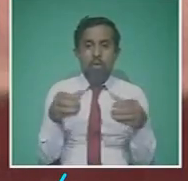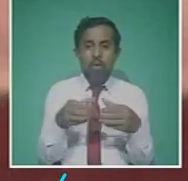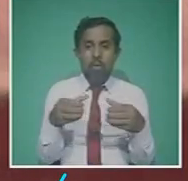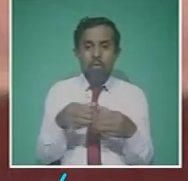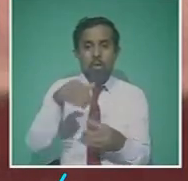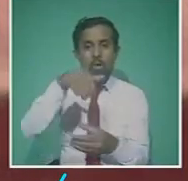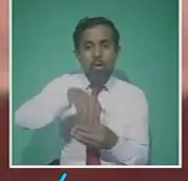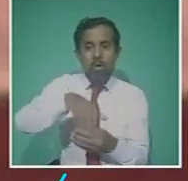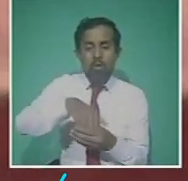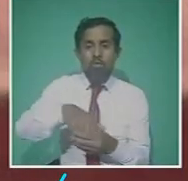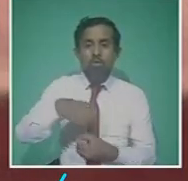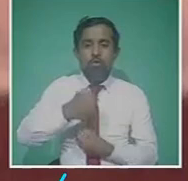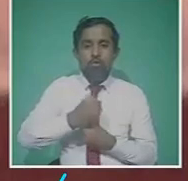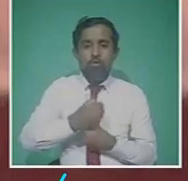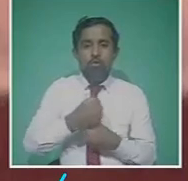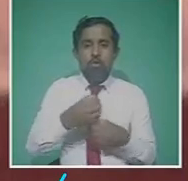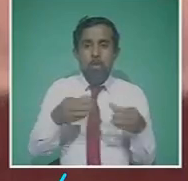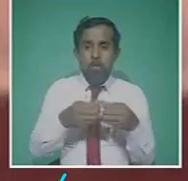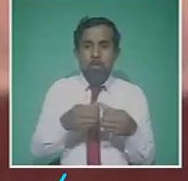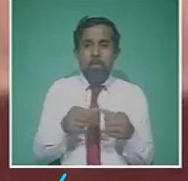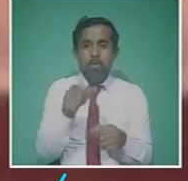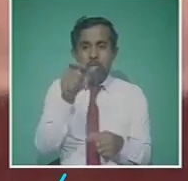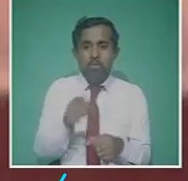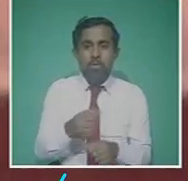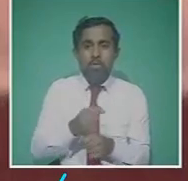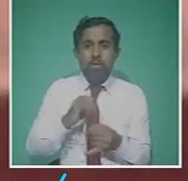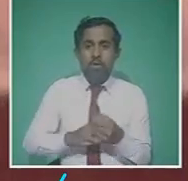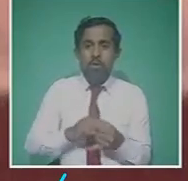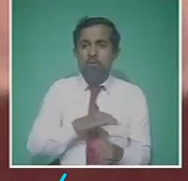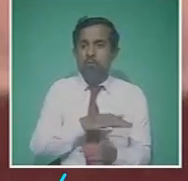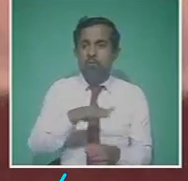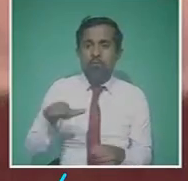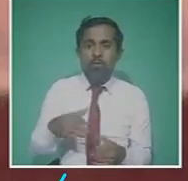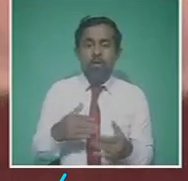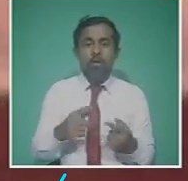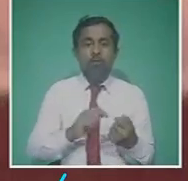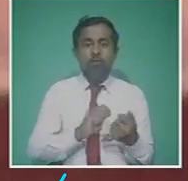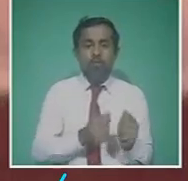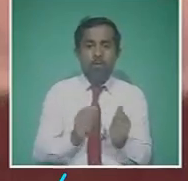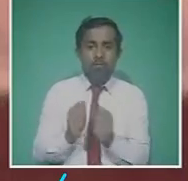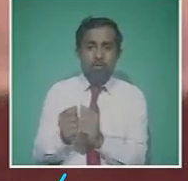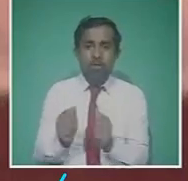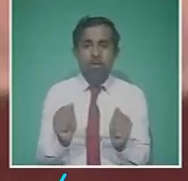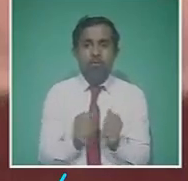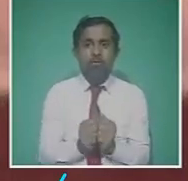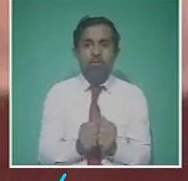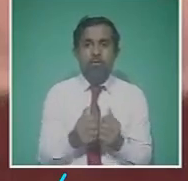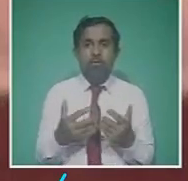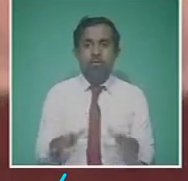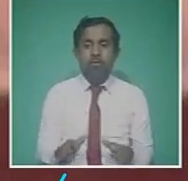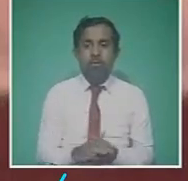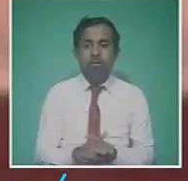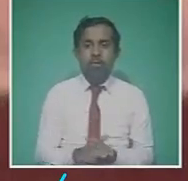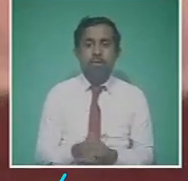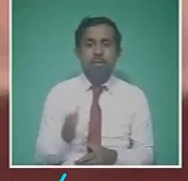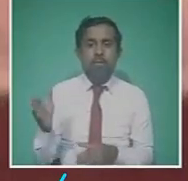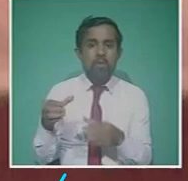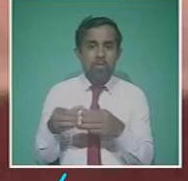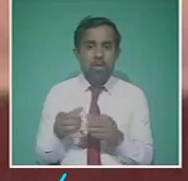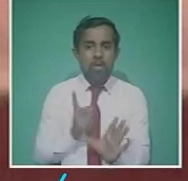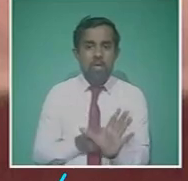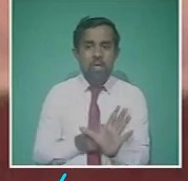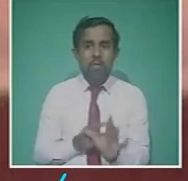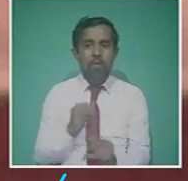වල ආණ්ඩු පක්ෂයේ කටයුතු කරන අයත් ගම්වල විශාල වෙනසකින් යුක්තව වැඩ කරලා තියෙනවා. මේගොල්ලන්ගේ පක්ෂය